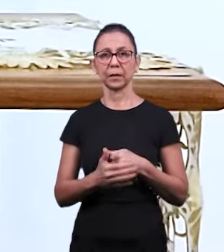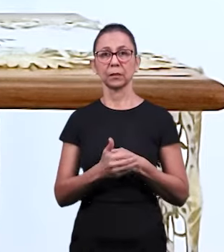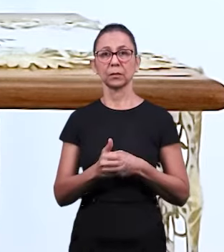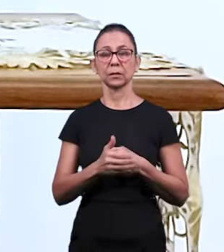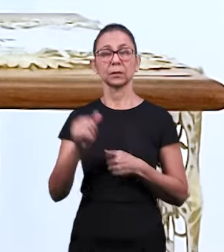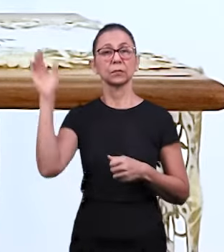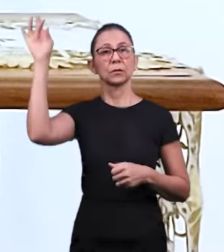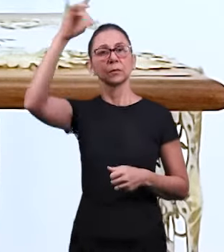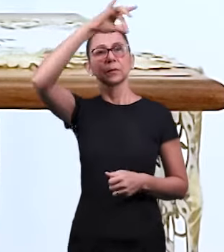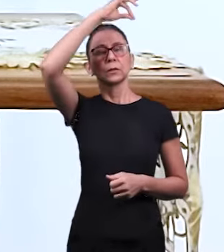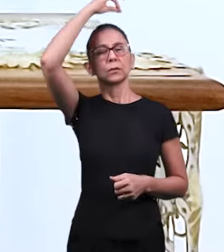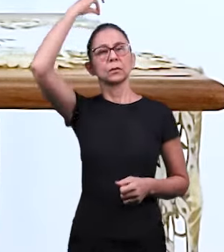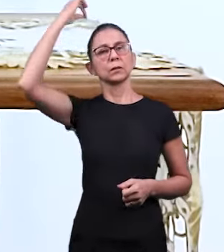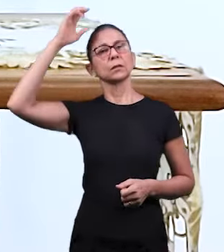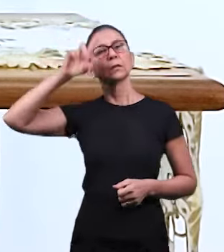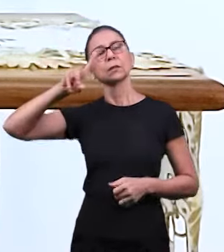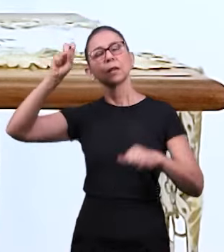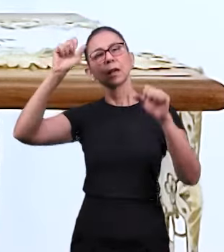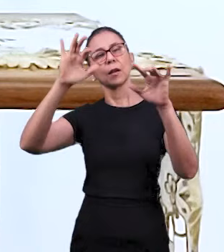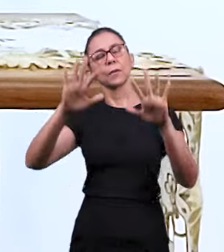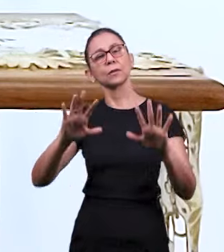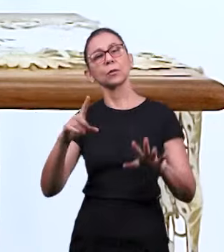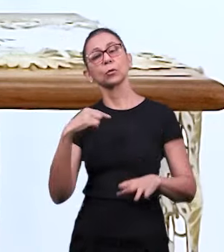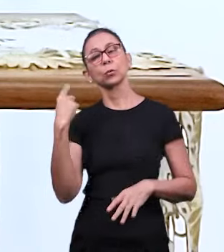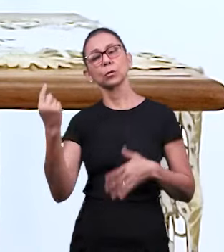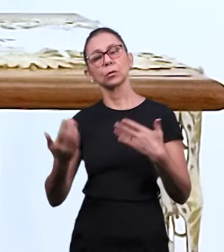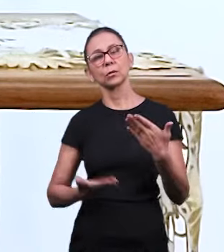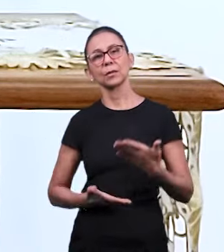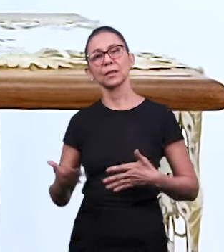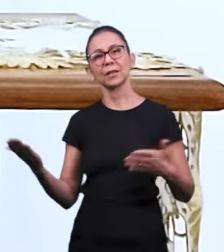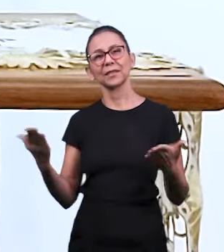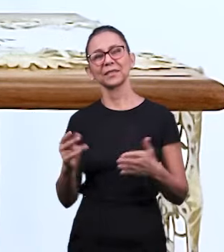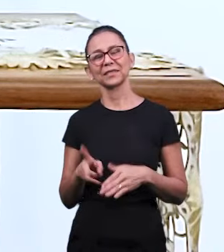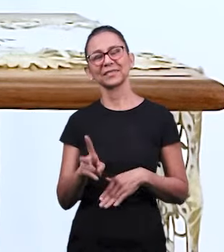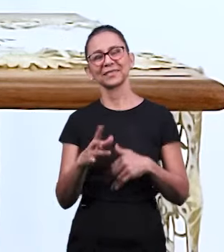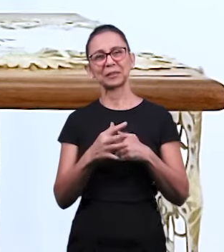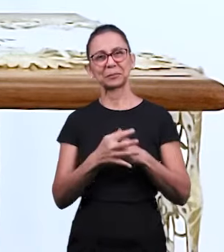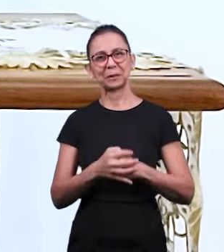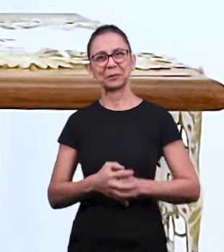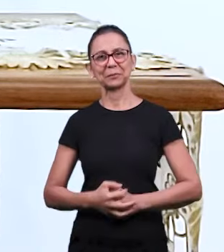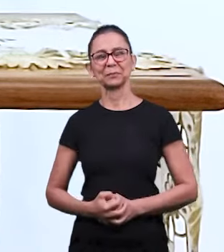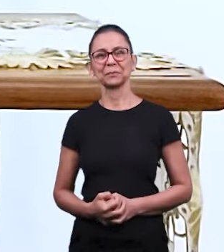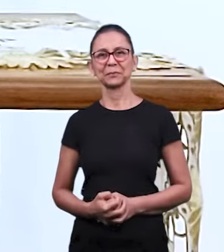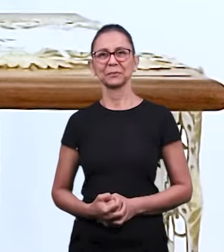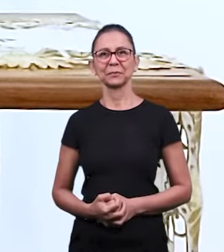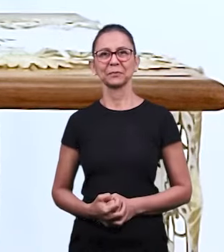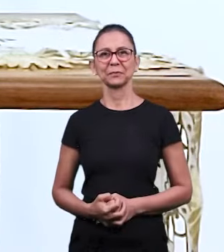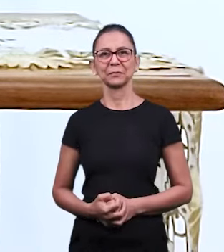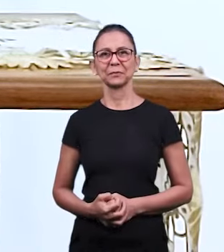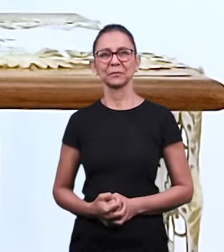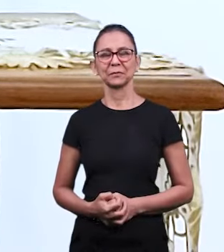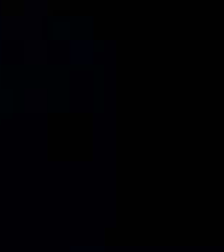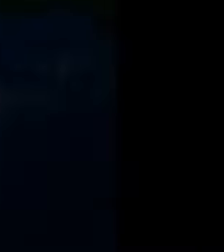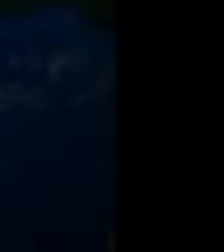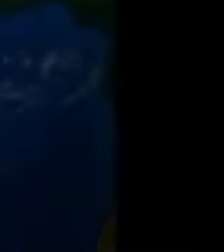да пребудет со всеми нами сейчас и вовеки. Аминь. Мир Божий вам.